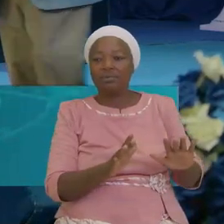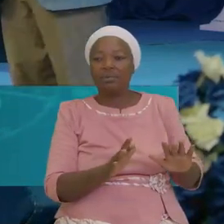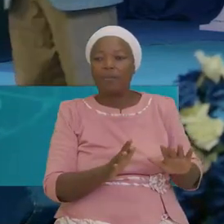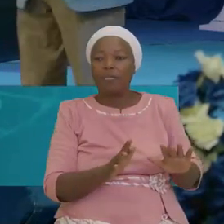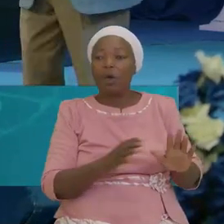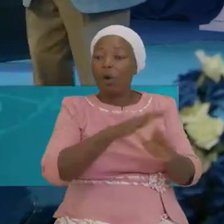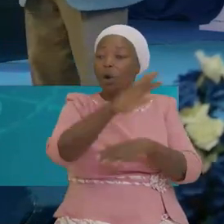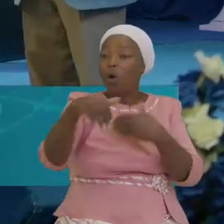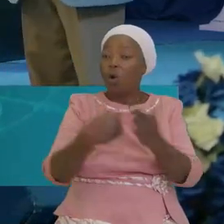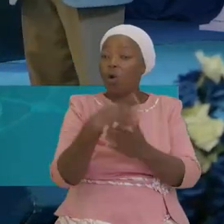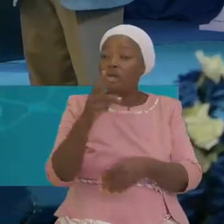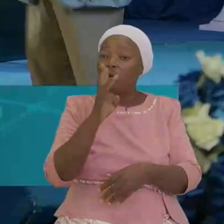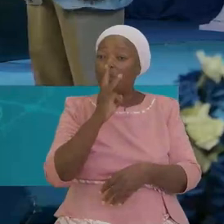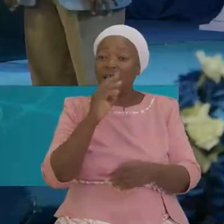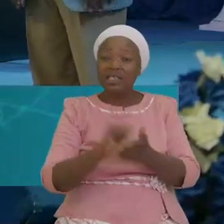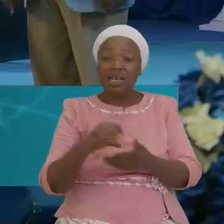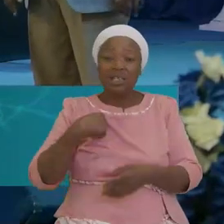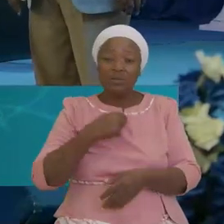a créé les océans